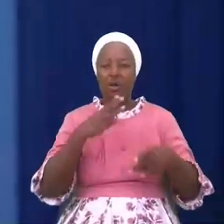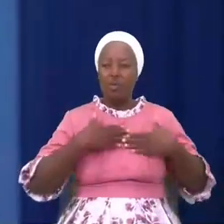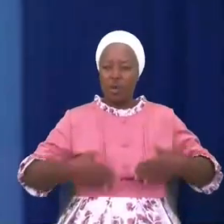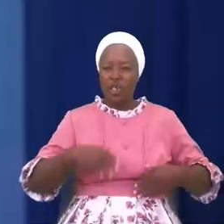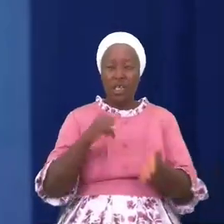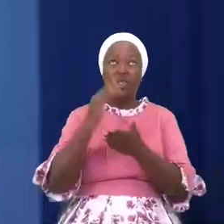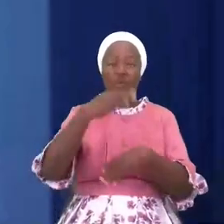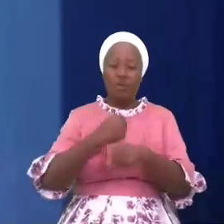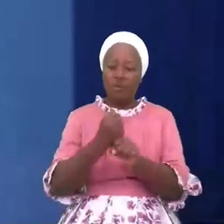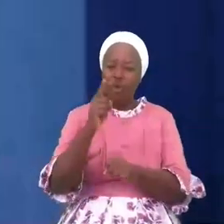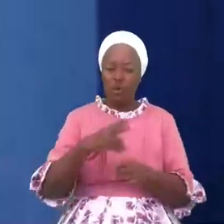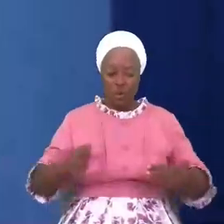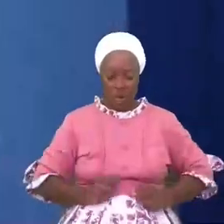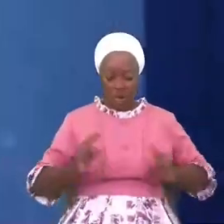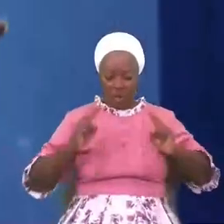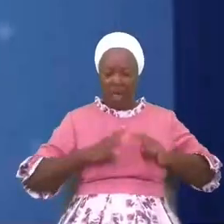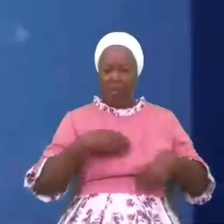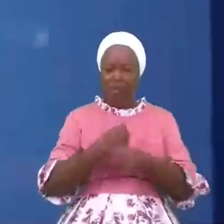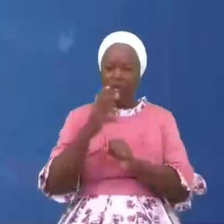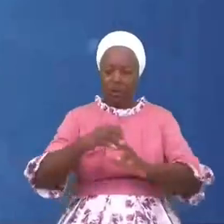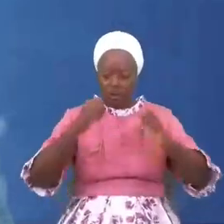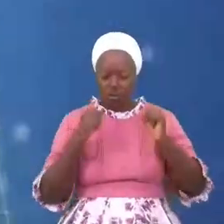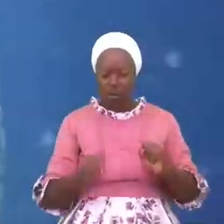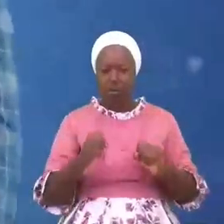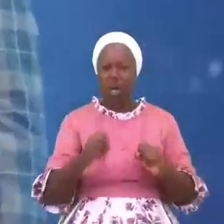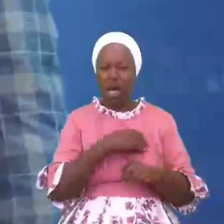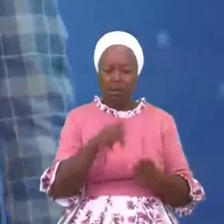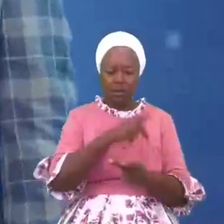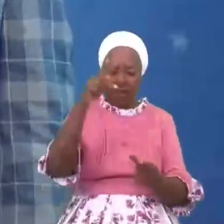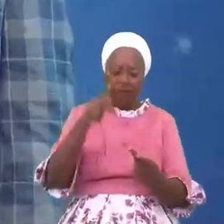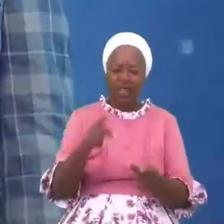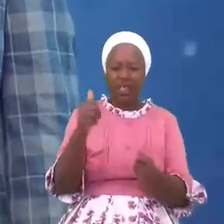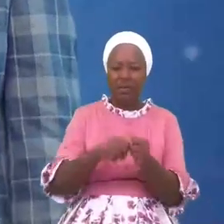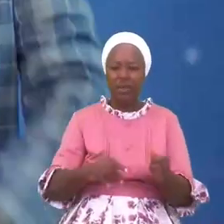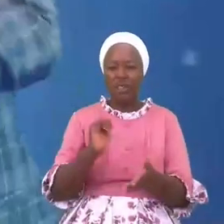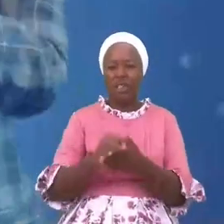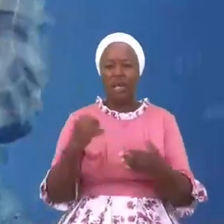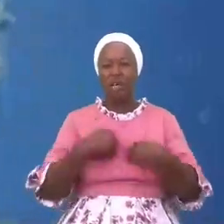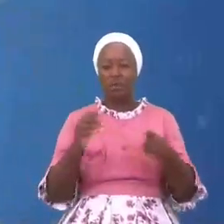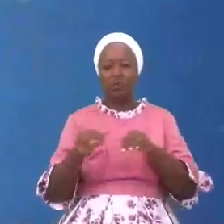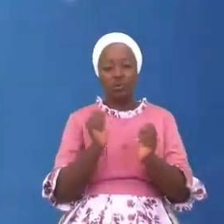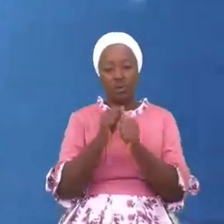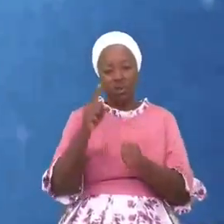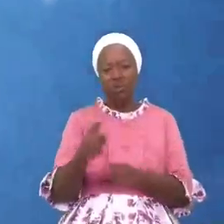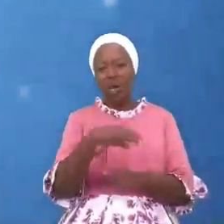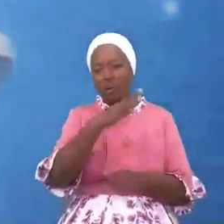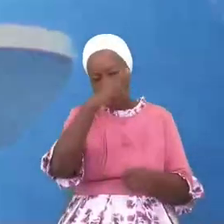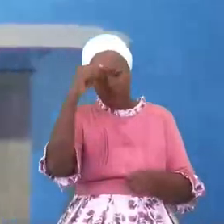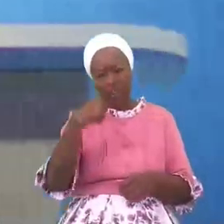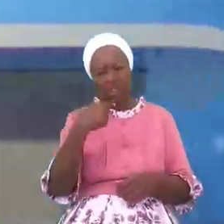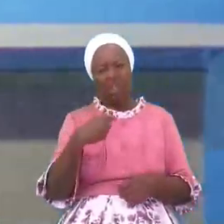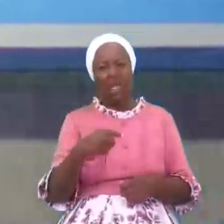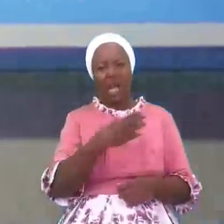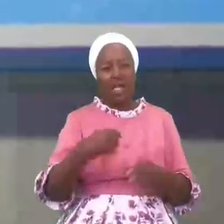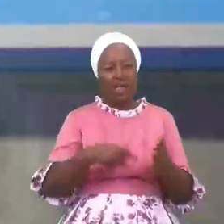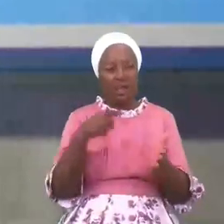Elle te rendra en bonne santé. Elle te rendra fort. Elle va tout parfaire dans ta vie. Parce qu'il dit,